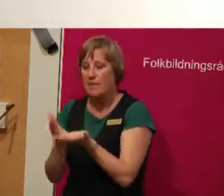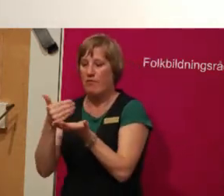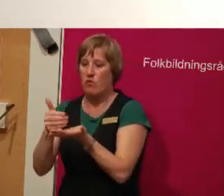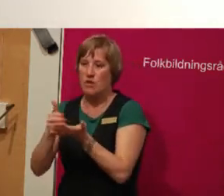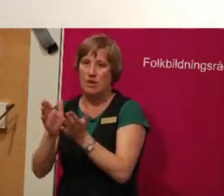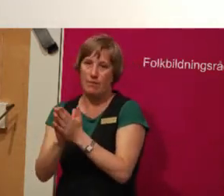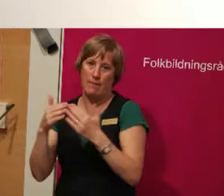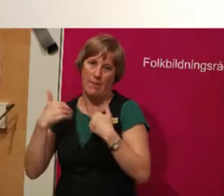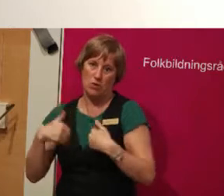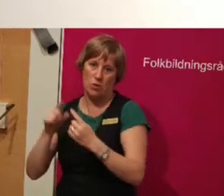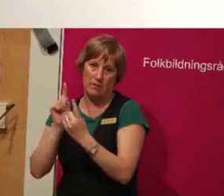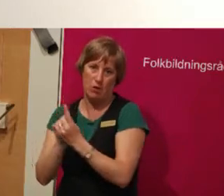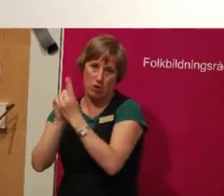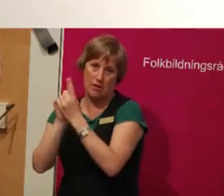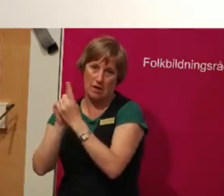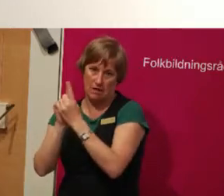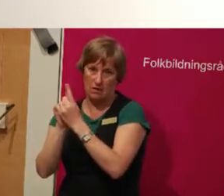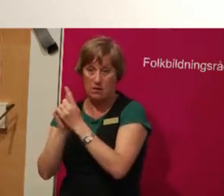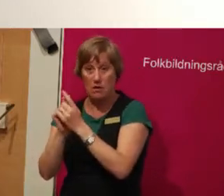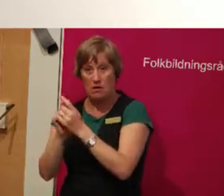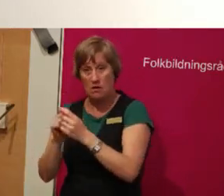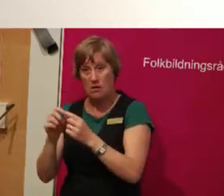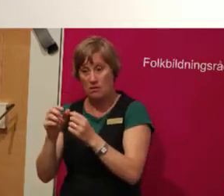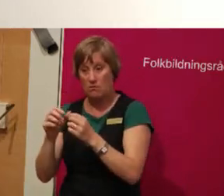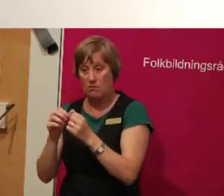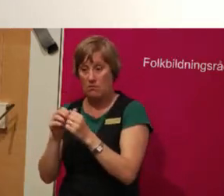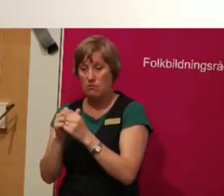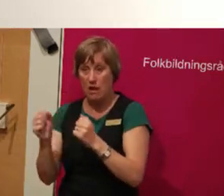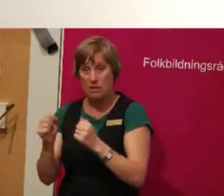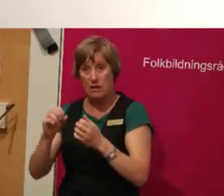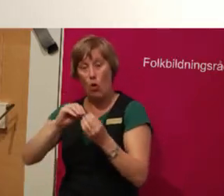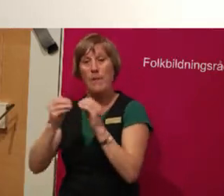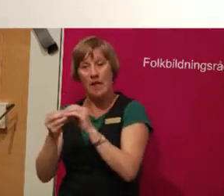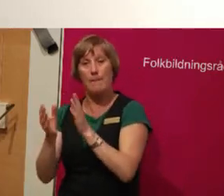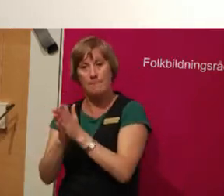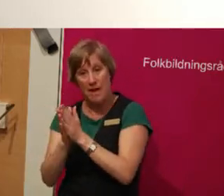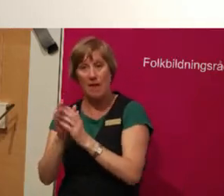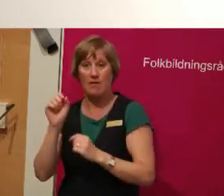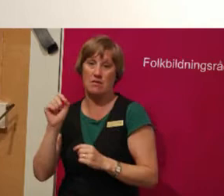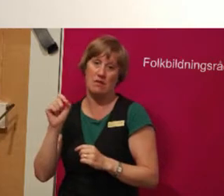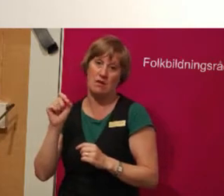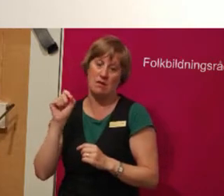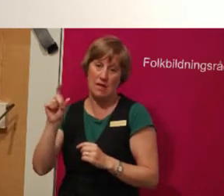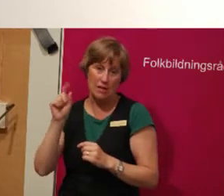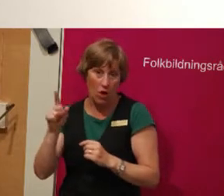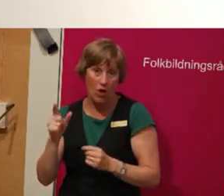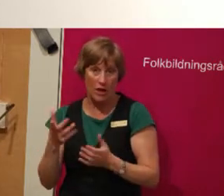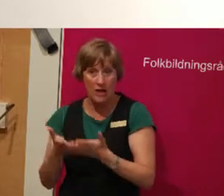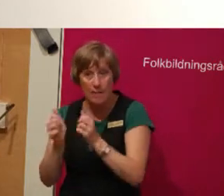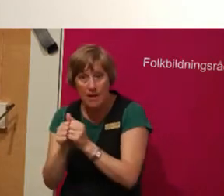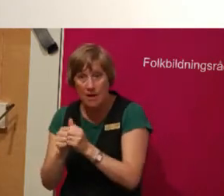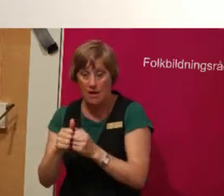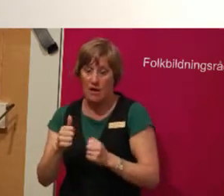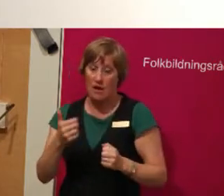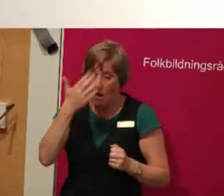Men använda det digitala in i det, att kunna använda det som ett stöd för mötet. Det tror jag vi kan bli bättre på. Jag tror vi kan bli bättre på digitala cirklar